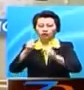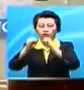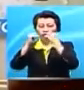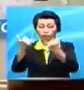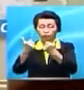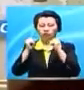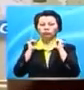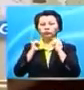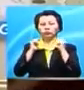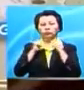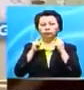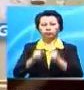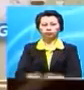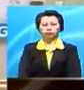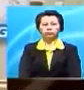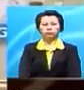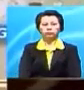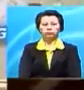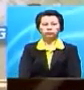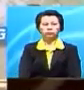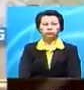syarikat swasta.